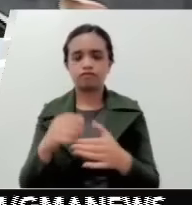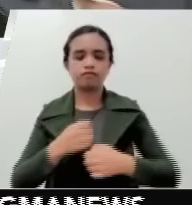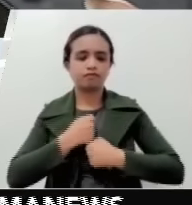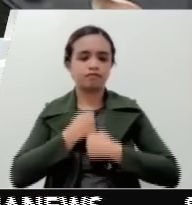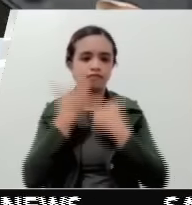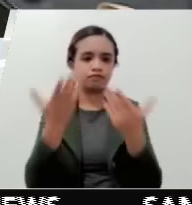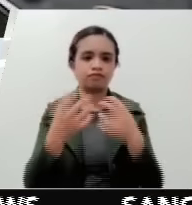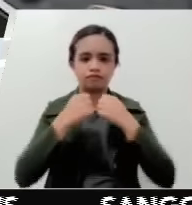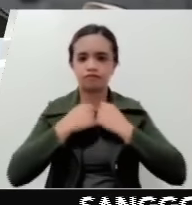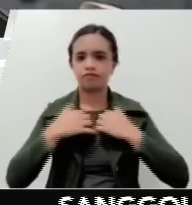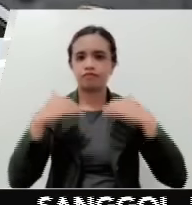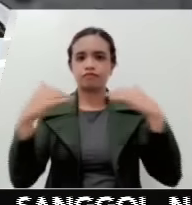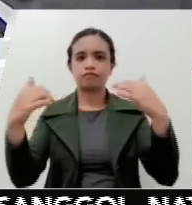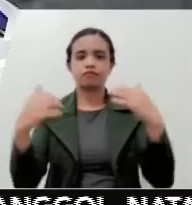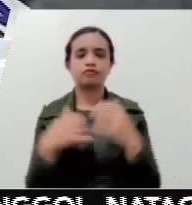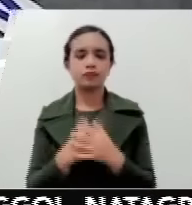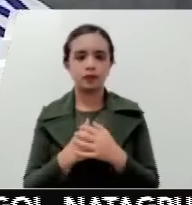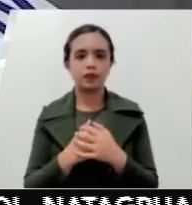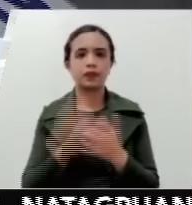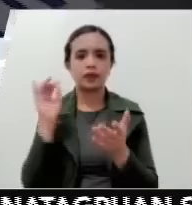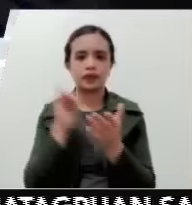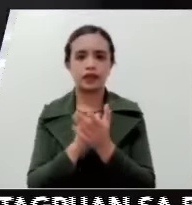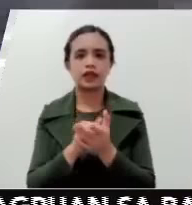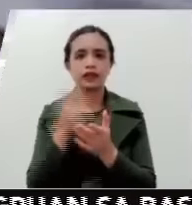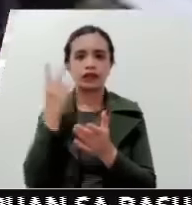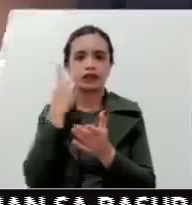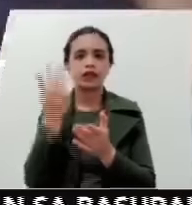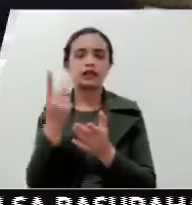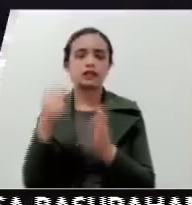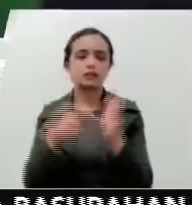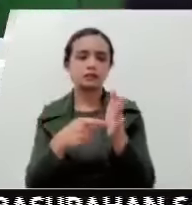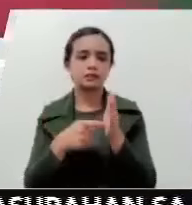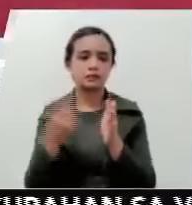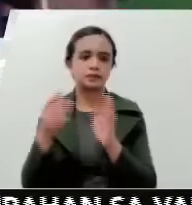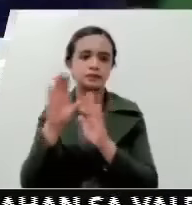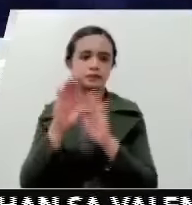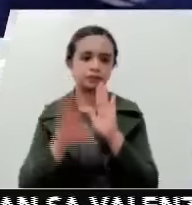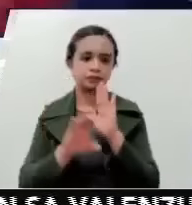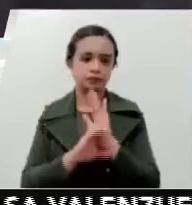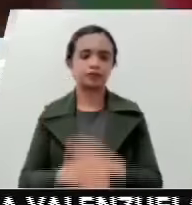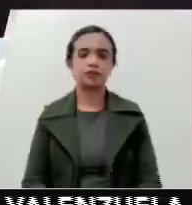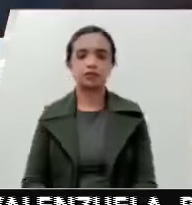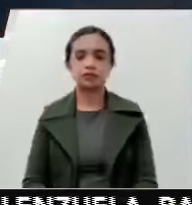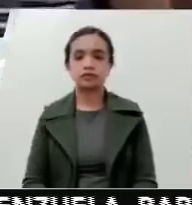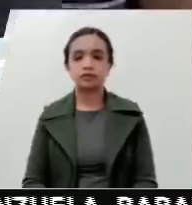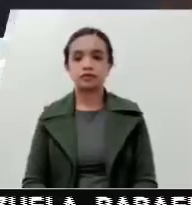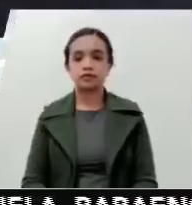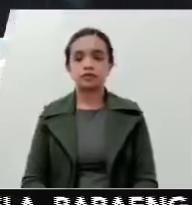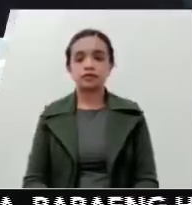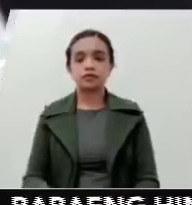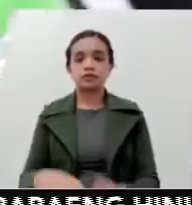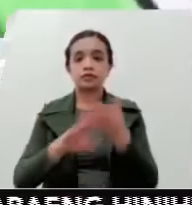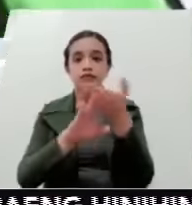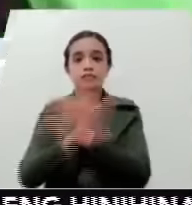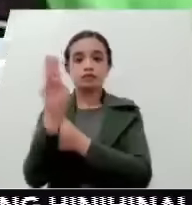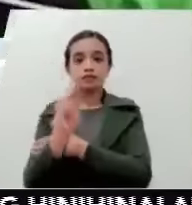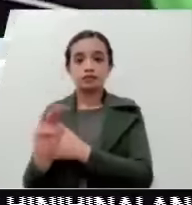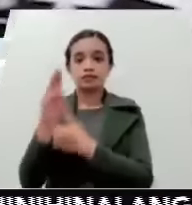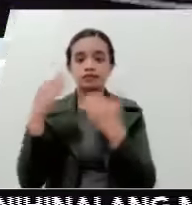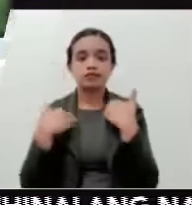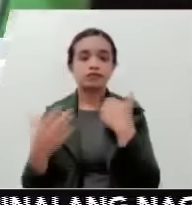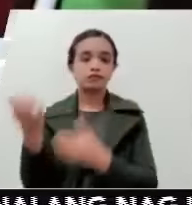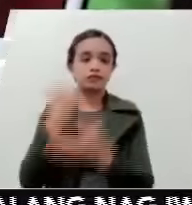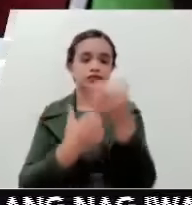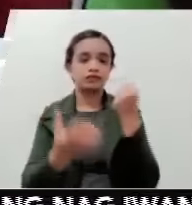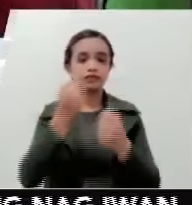is mandated in our constitution. Samantala, bago ang SONA sa Lunes, nagkasakanina ng sarili nilang People's SONA